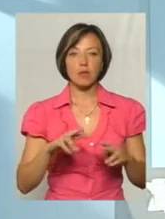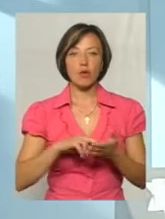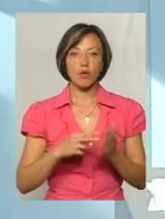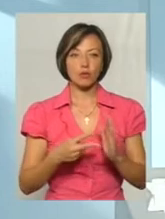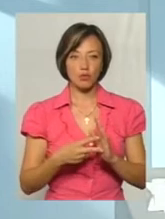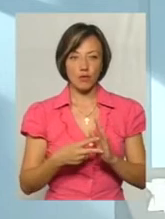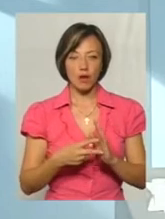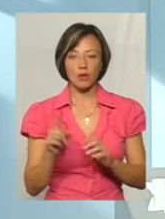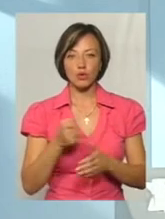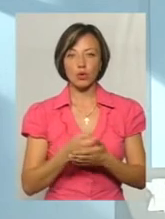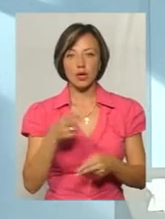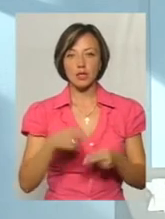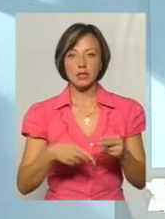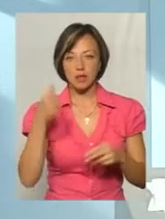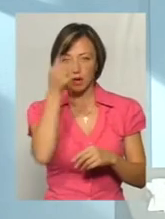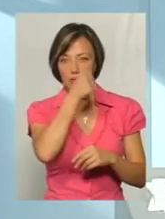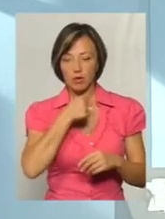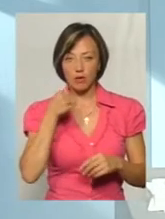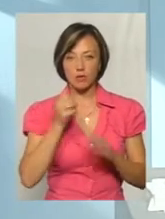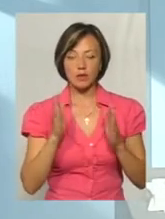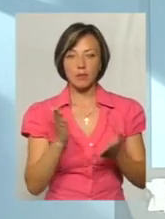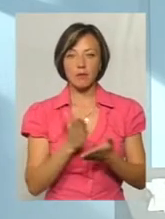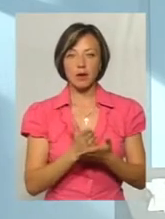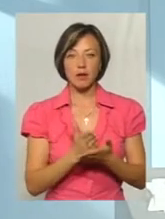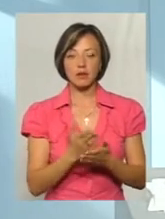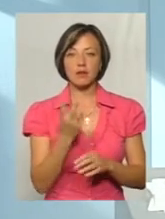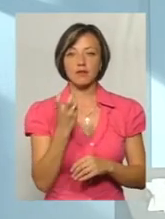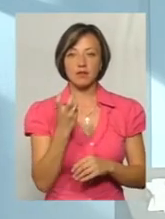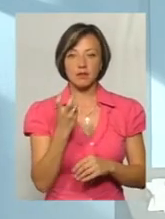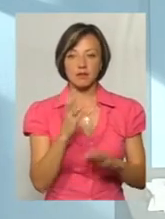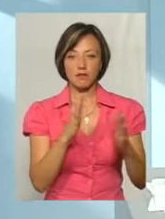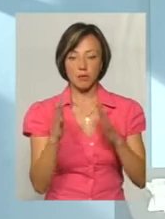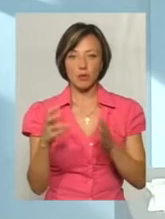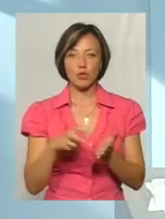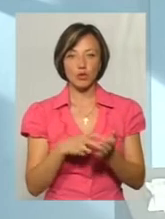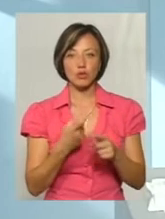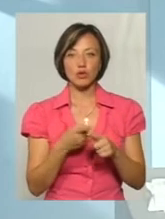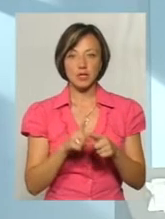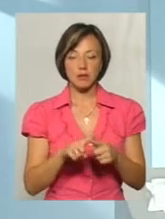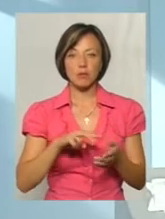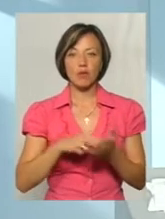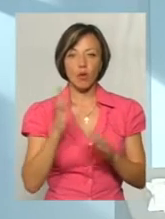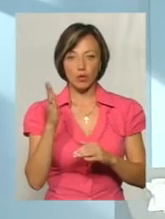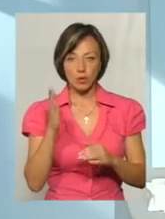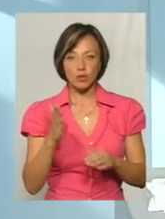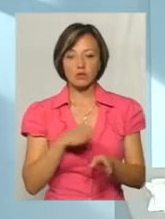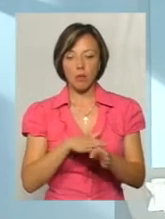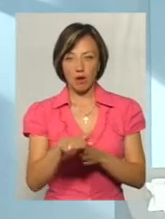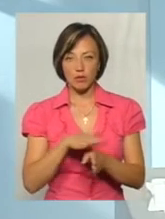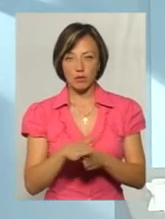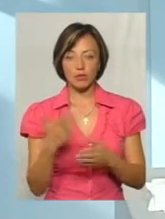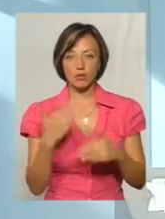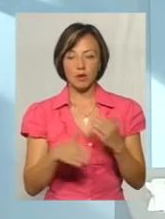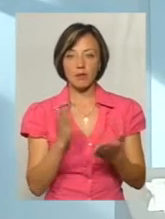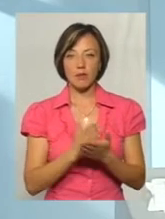прогнозували, що до кінця року ми будемо мати більше 200 випадків. І я боюся, що ці прогнози вже справжуються. Ми вже